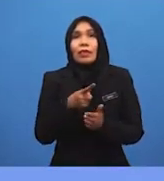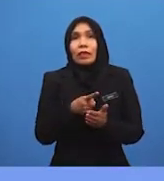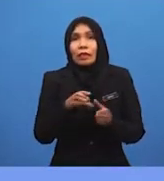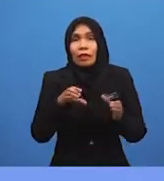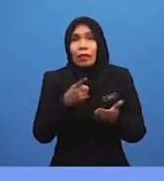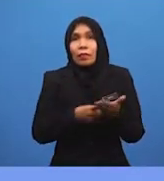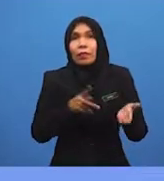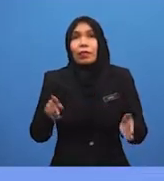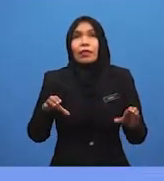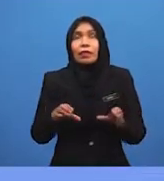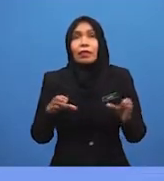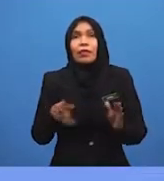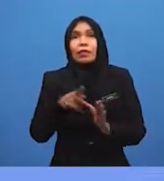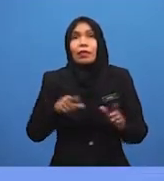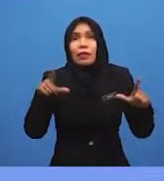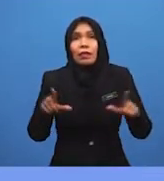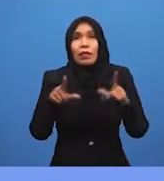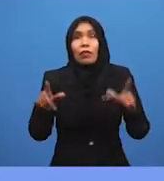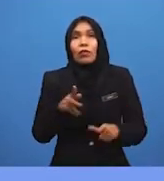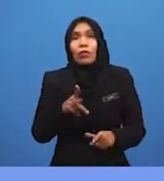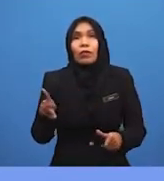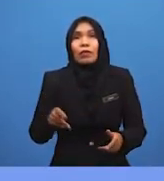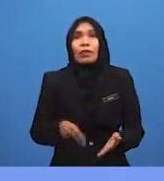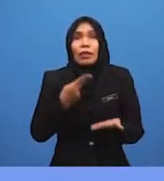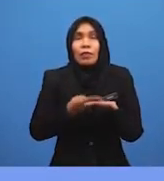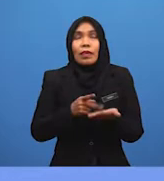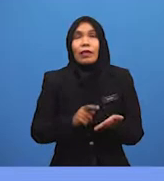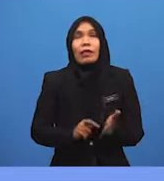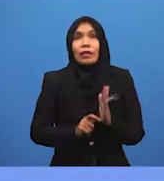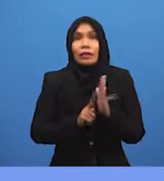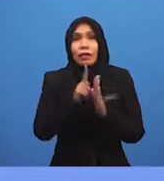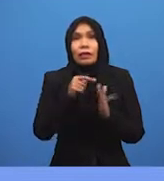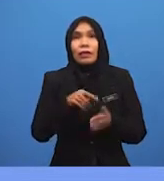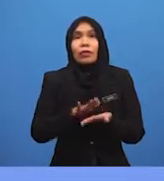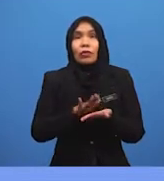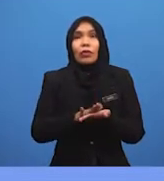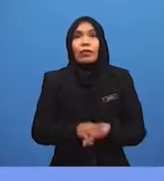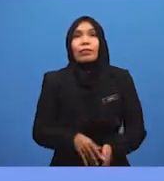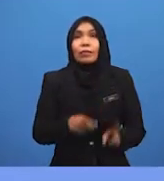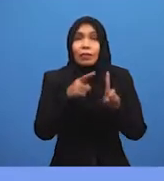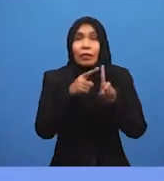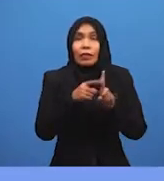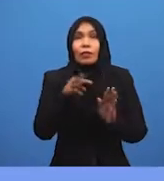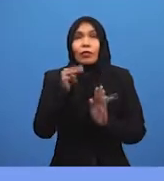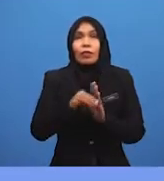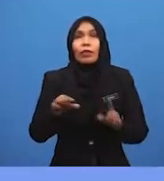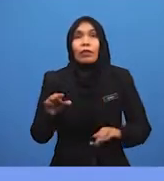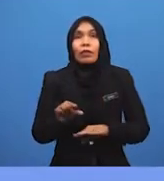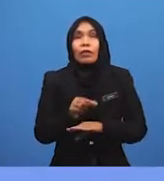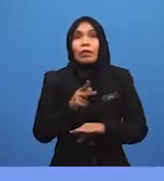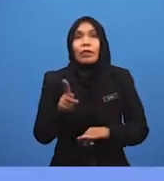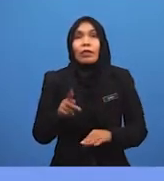cara-cara perlakuan bersikap hema tinggi di sekolah? Menggunakan tutur kata yang sopan di